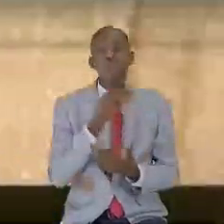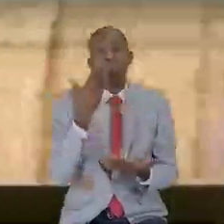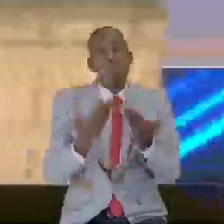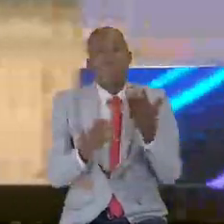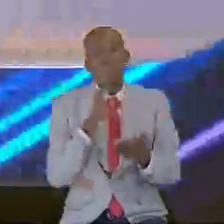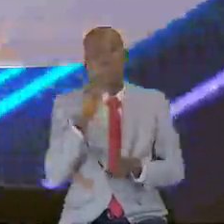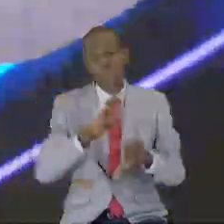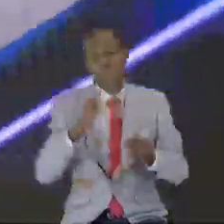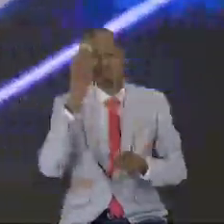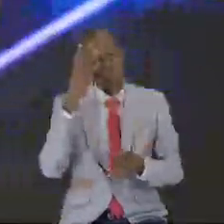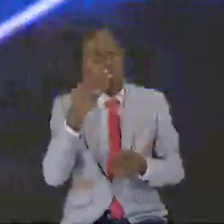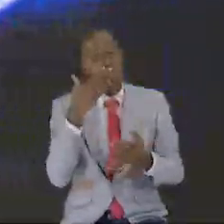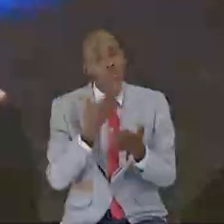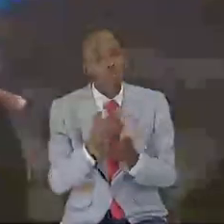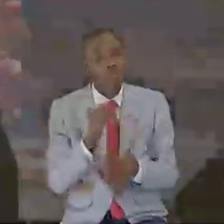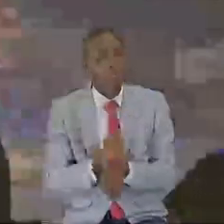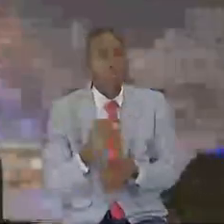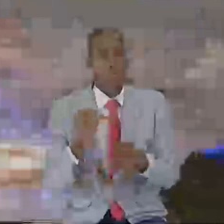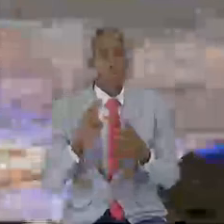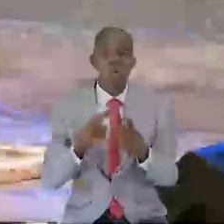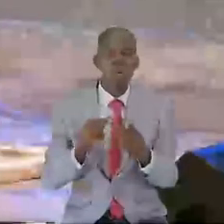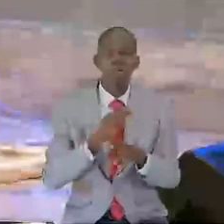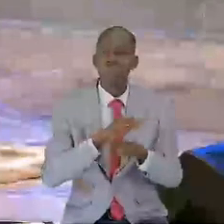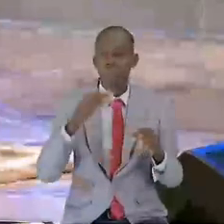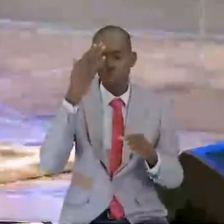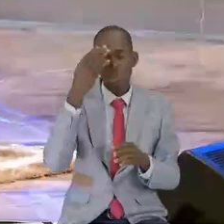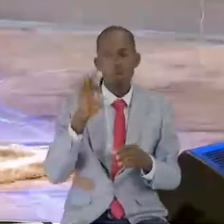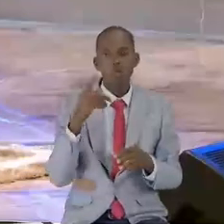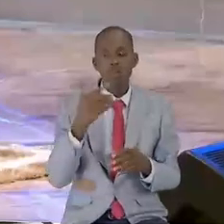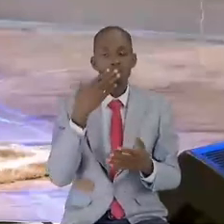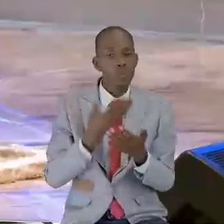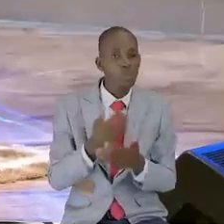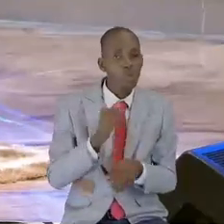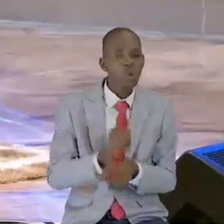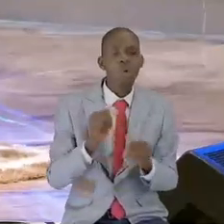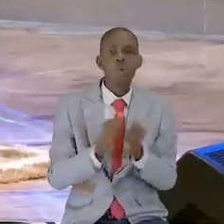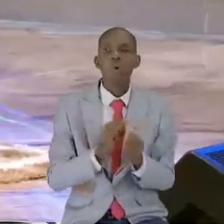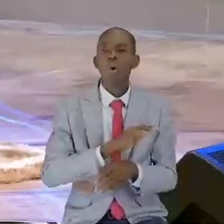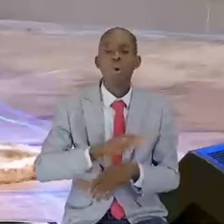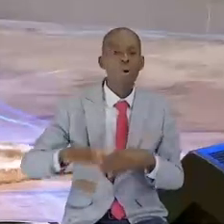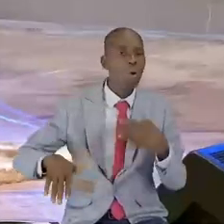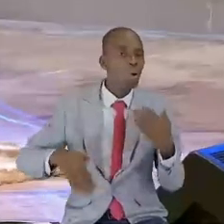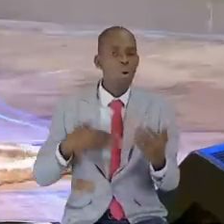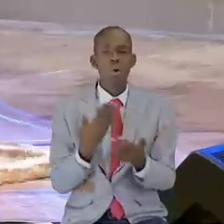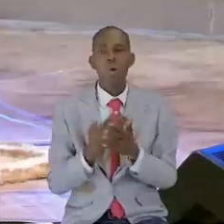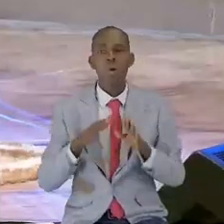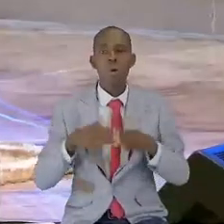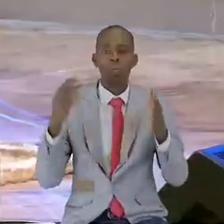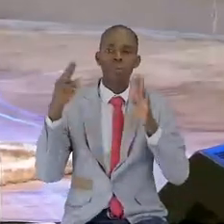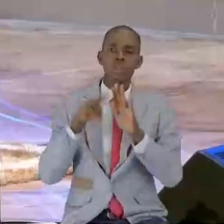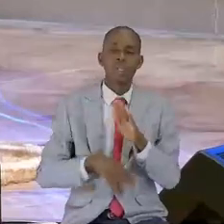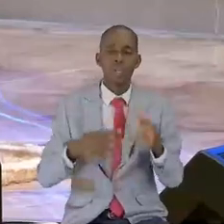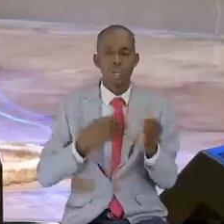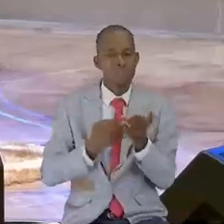ou les bonnes œuvres, ou qui ne connaissent pas les bonnes œuvres, avec toute transparence et